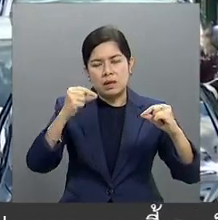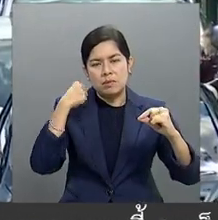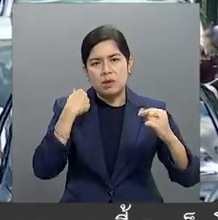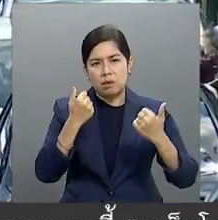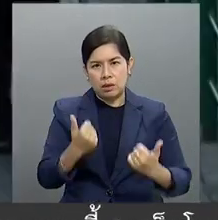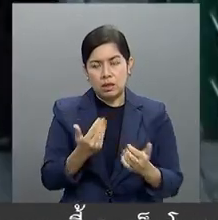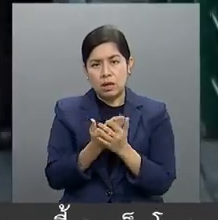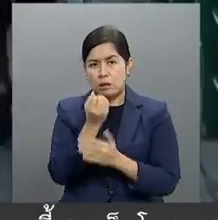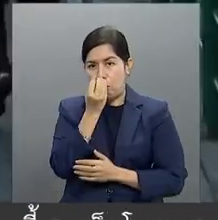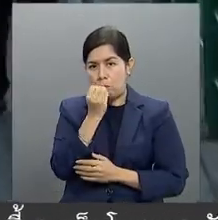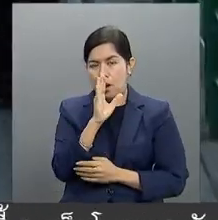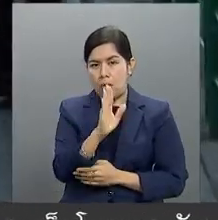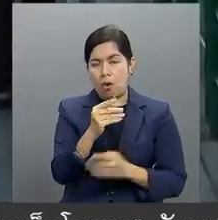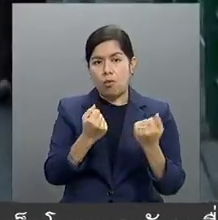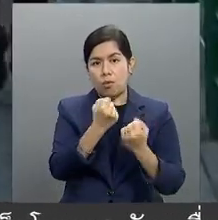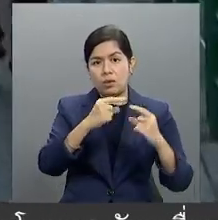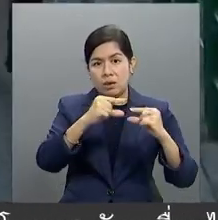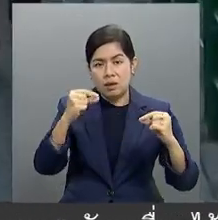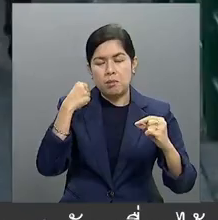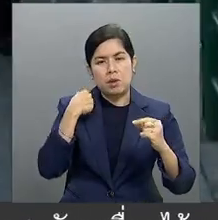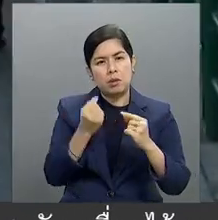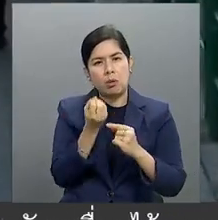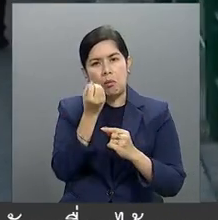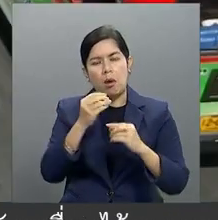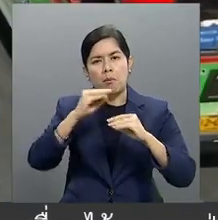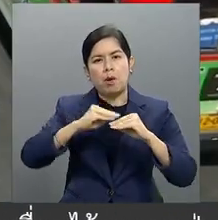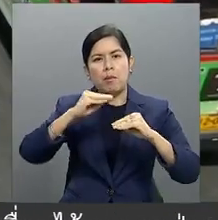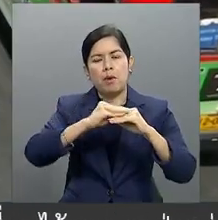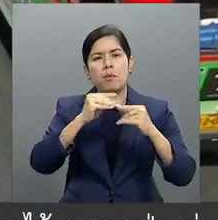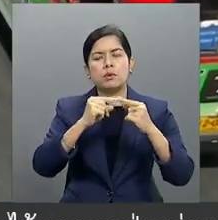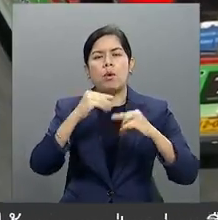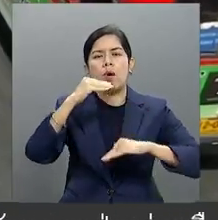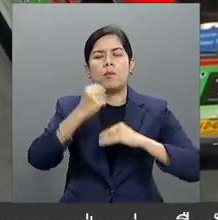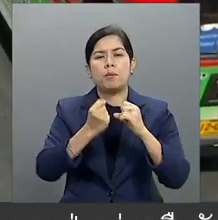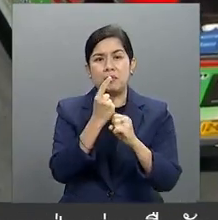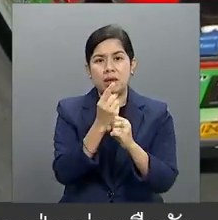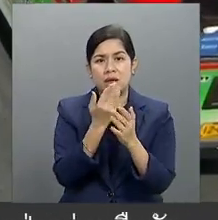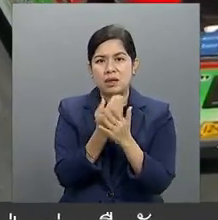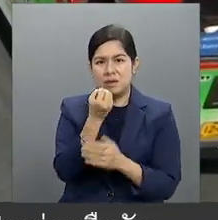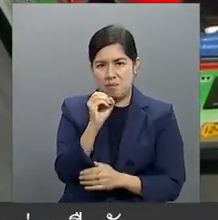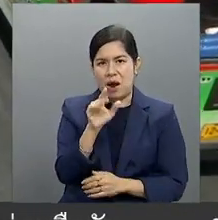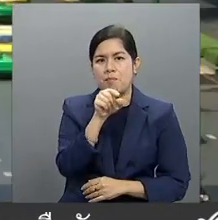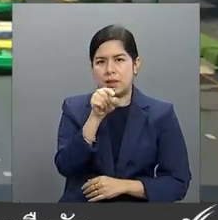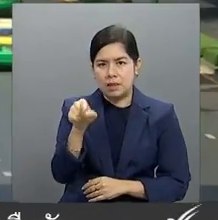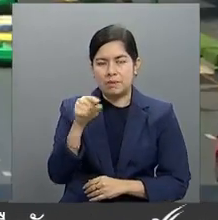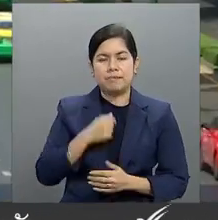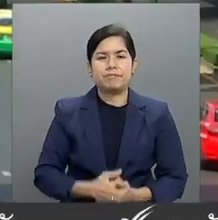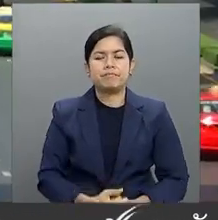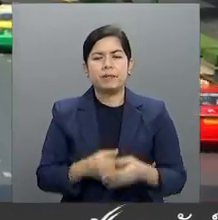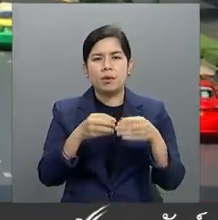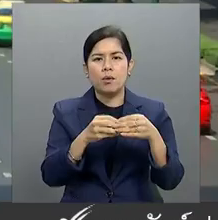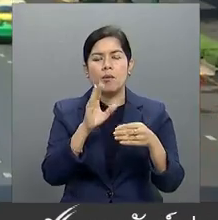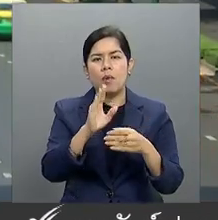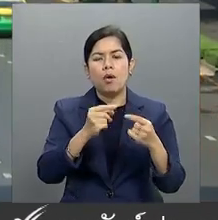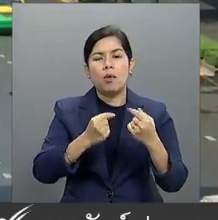ในการคิดแพงกว่ารถยนต์ทั่วไปถึงร้อยละ 15ต่อปีสำหรับดอกเบี้ยที่ผู้ประกอบการแท็กซี่ที่รับได้นั้นก็คือ